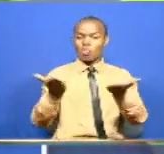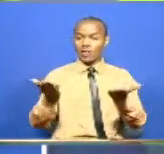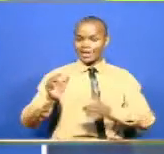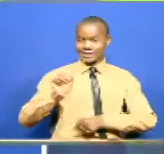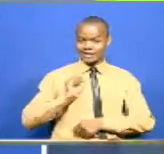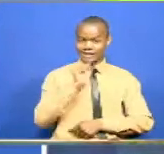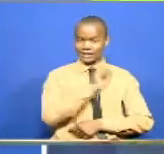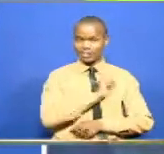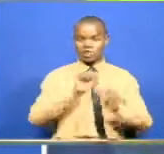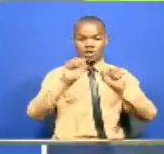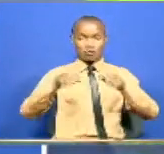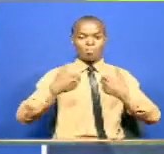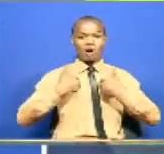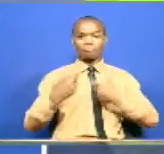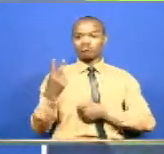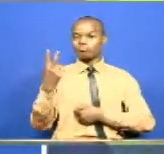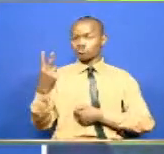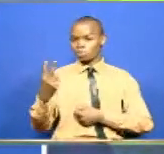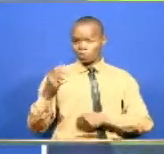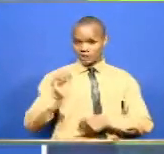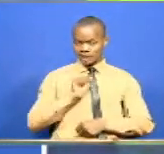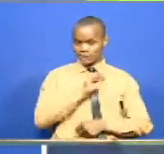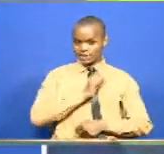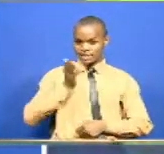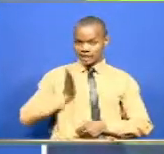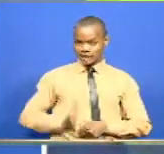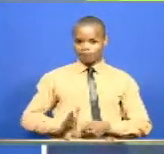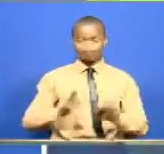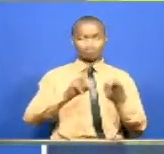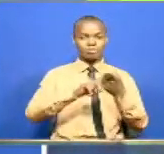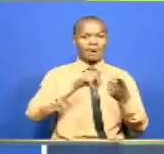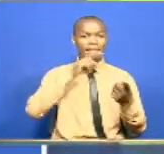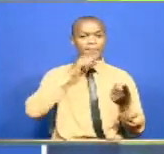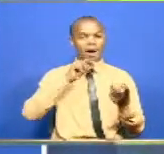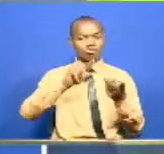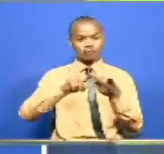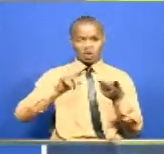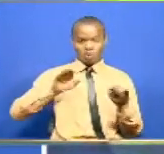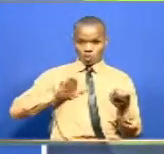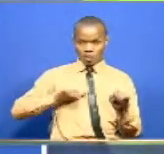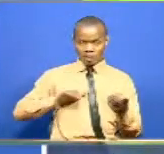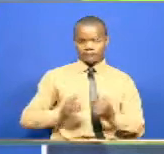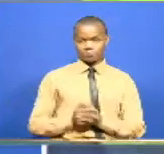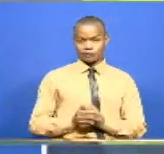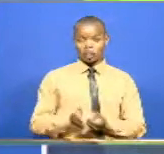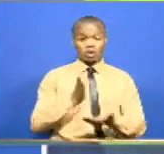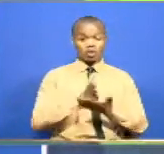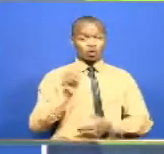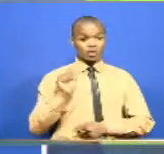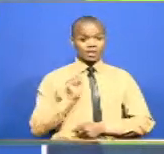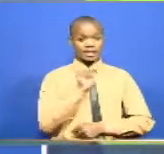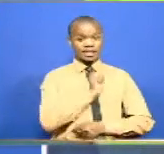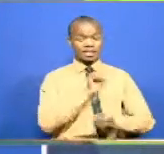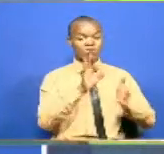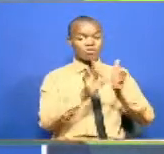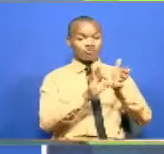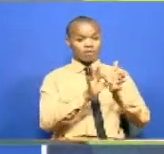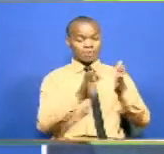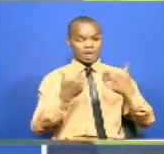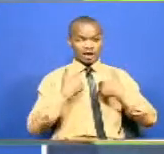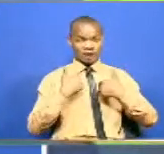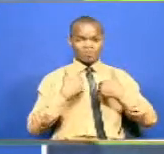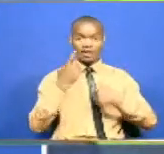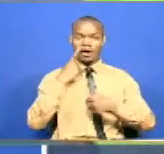tutakuwa na maseneta wawili wa kiume na wa kike. Nasema senate ni vizuri, wamekuwa na formula ambayo imekuwa sasa 100%, imekuwa